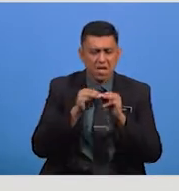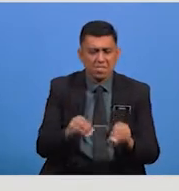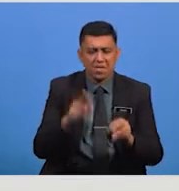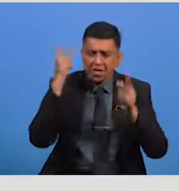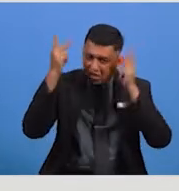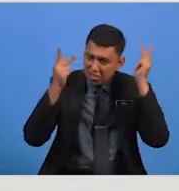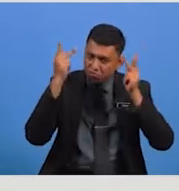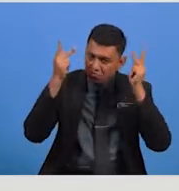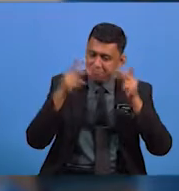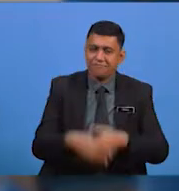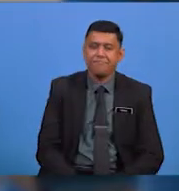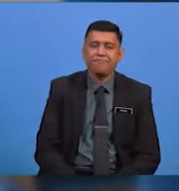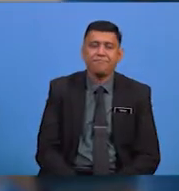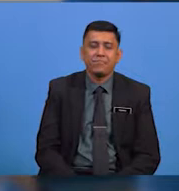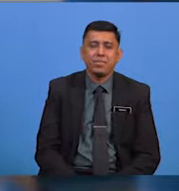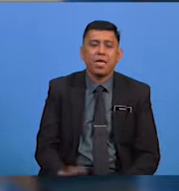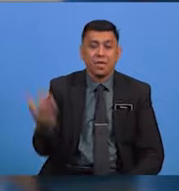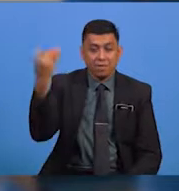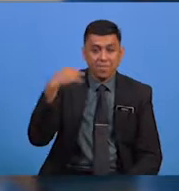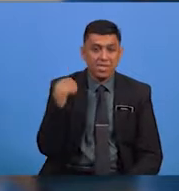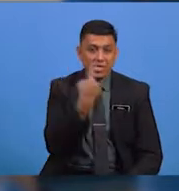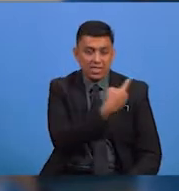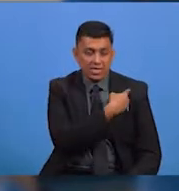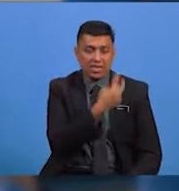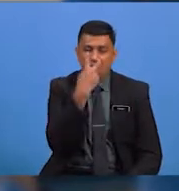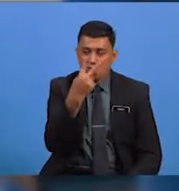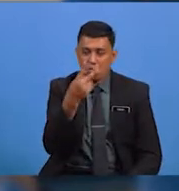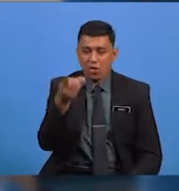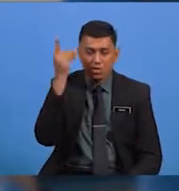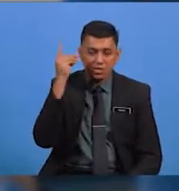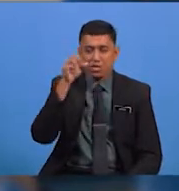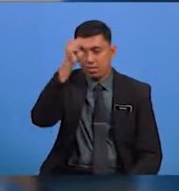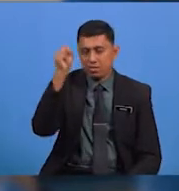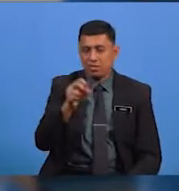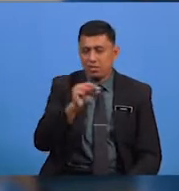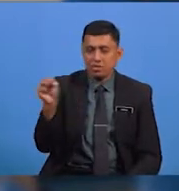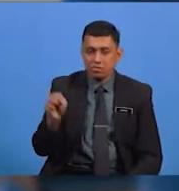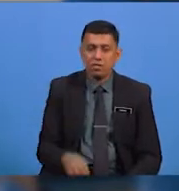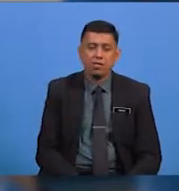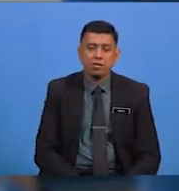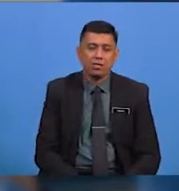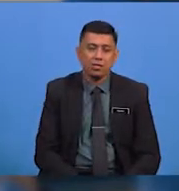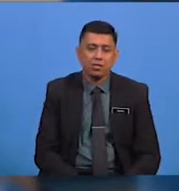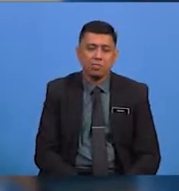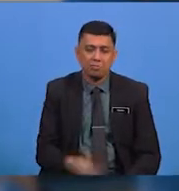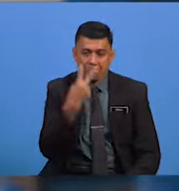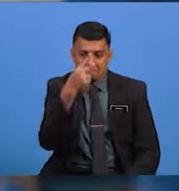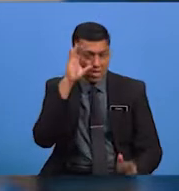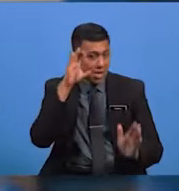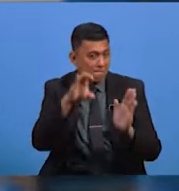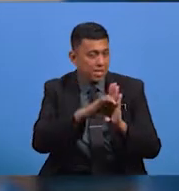masih keliru. Mari kita lihat dahulu soalan seperti dalam